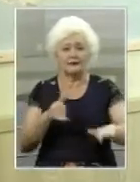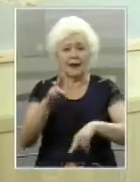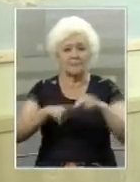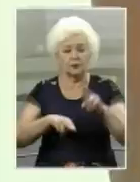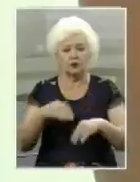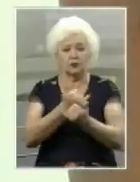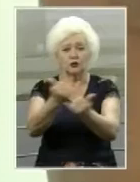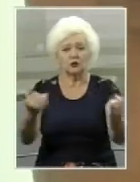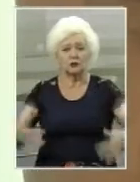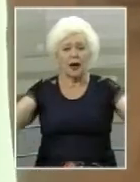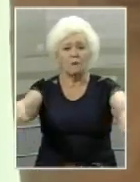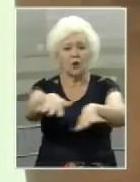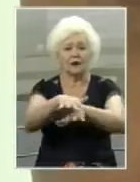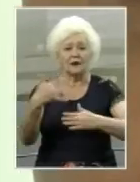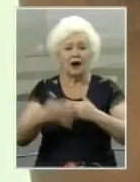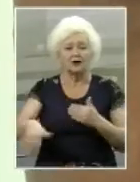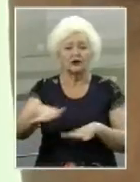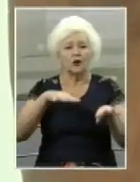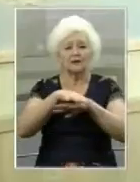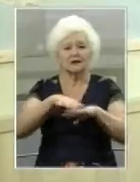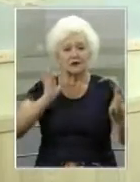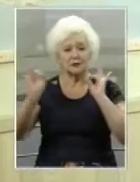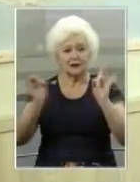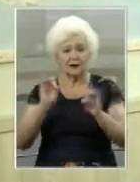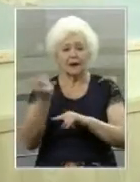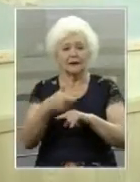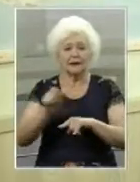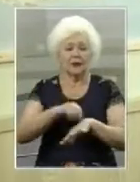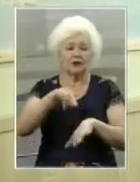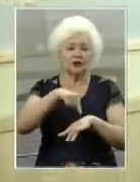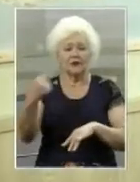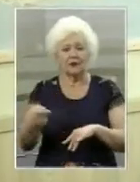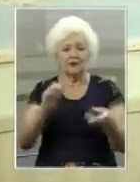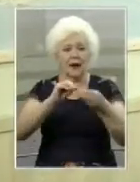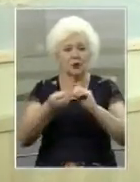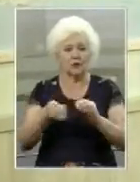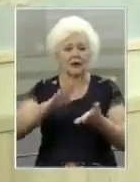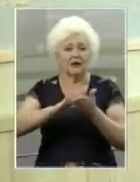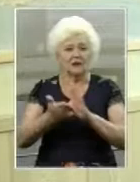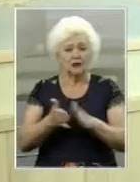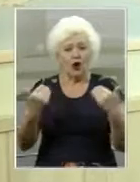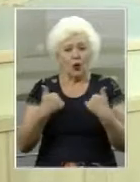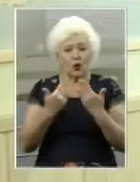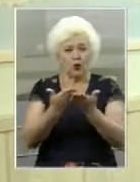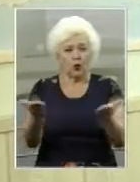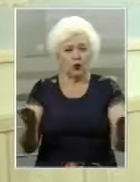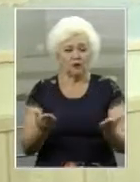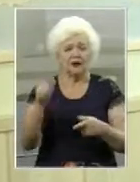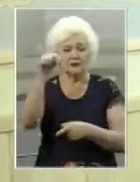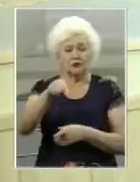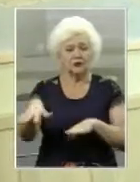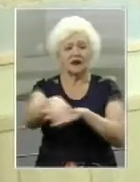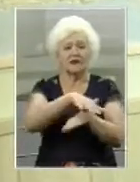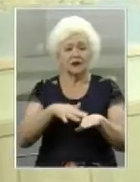забезпечують покриття Херсонщини цифровим сигналом. Найбільш вразлива така і проблемна ситуація у нас оце в